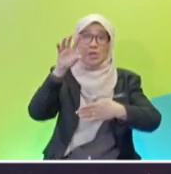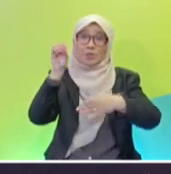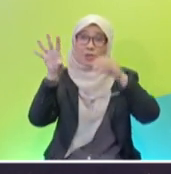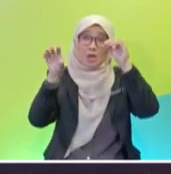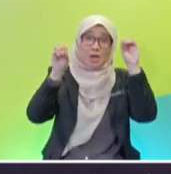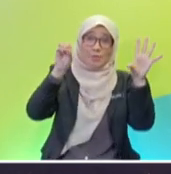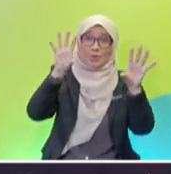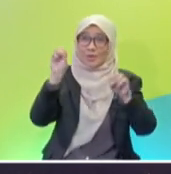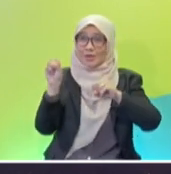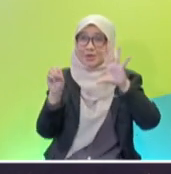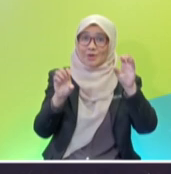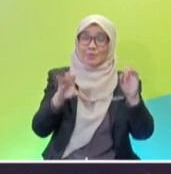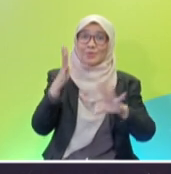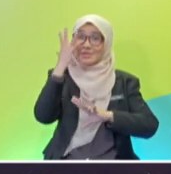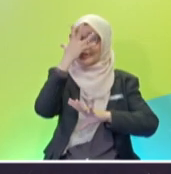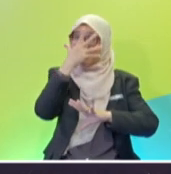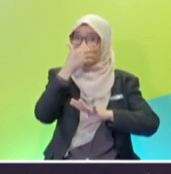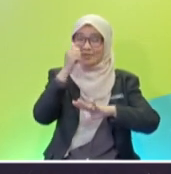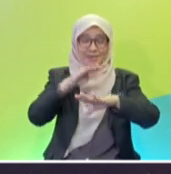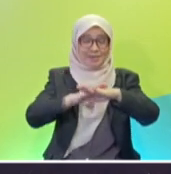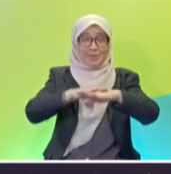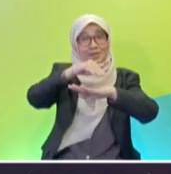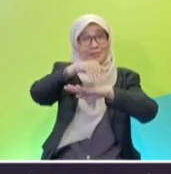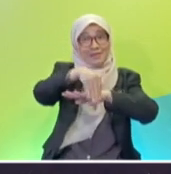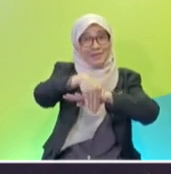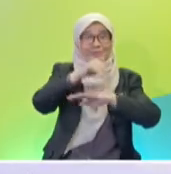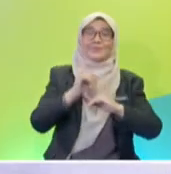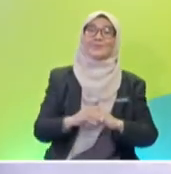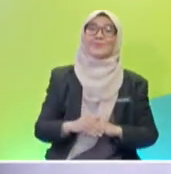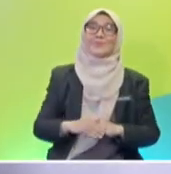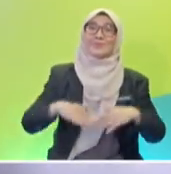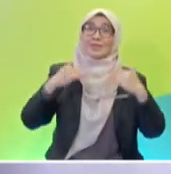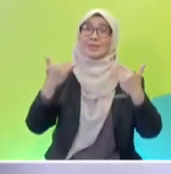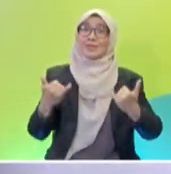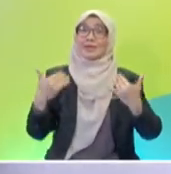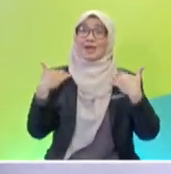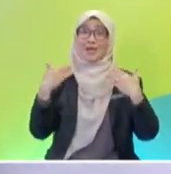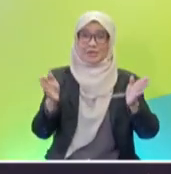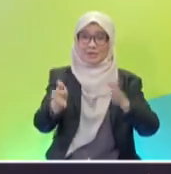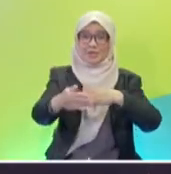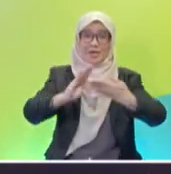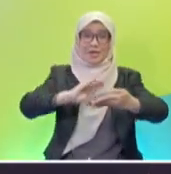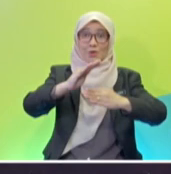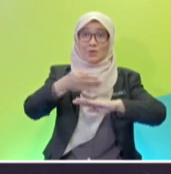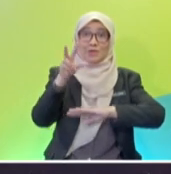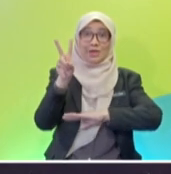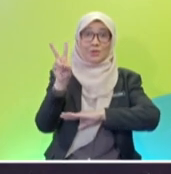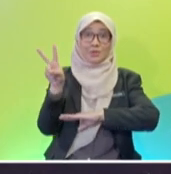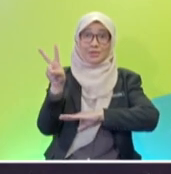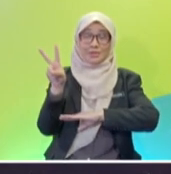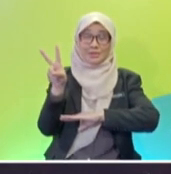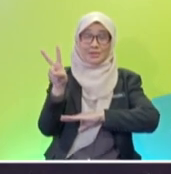waktu malam. Betul. Saya setuju, cikgu. Betul menarik. Okay. Dan cikgu, sekarang saya perhatikan ada dua kotak hitam. Kotak di harapan kotak kita